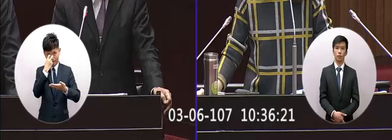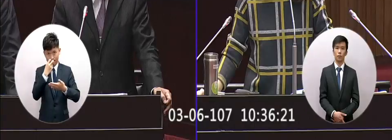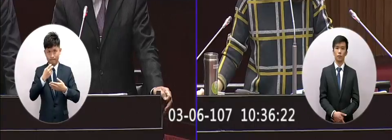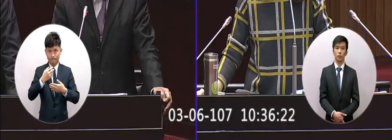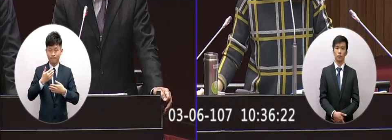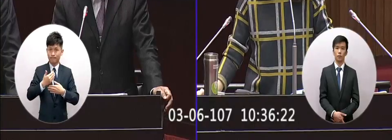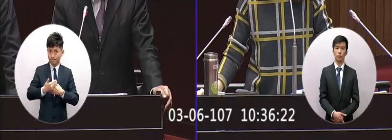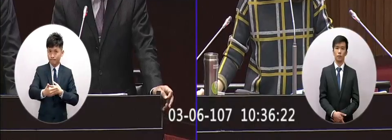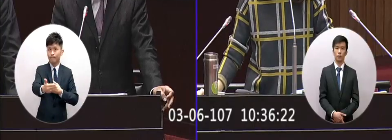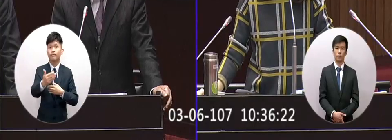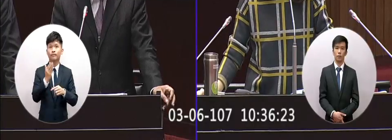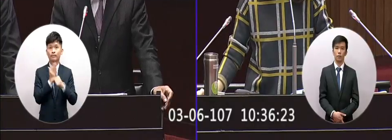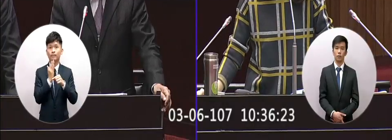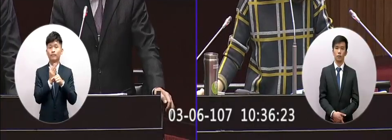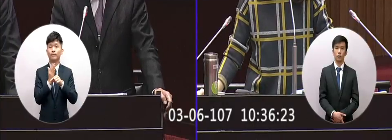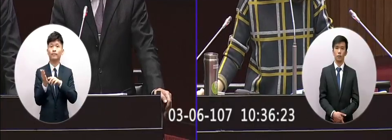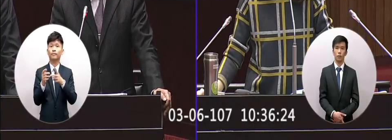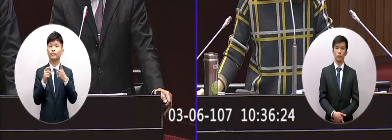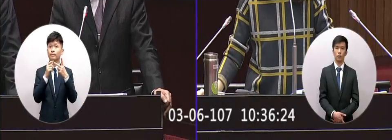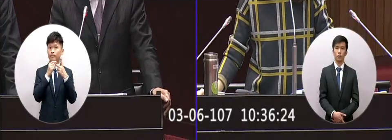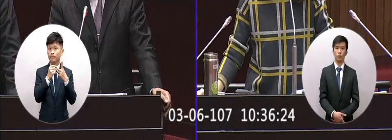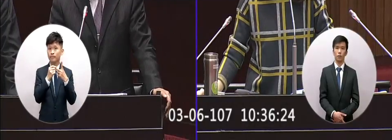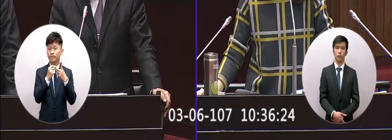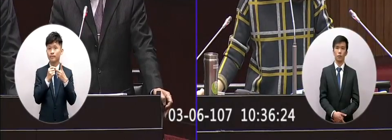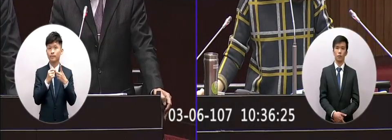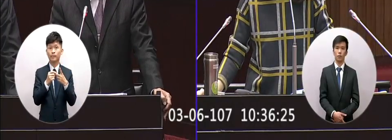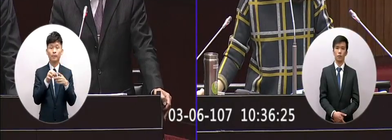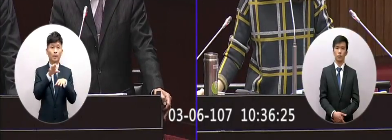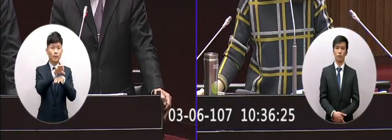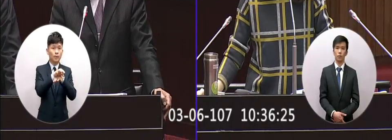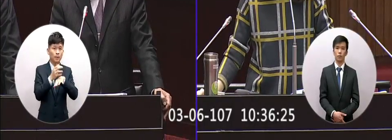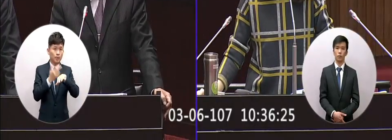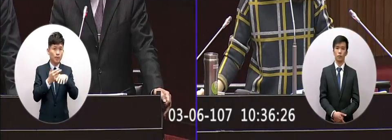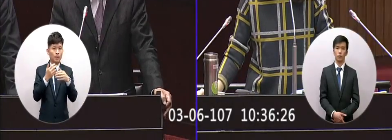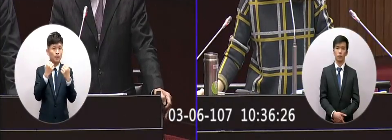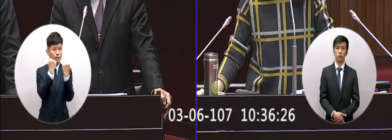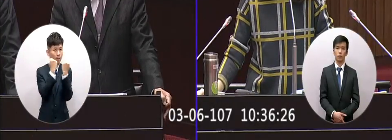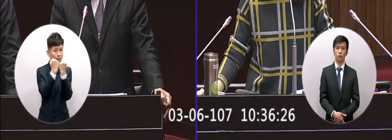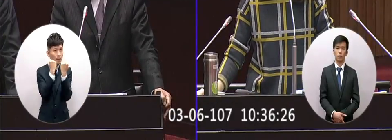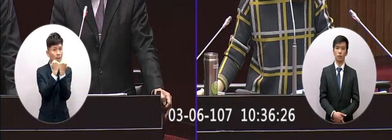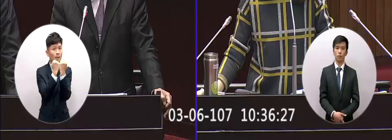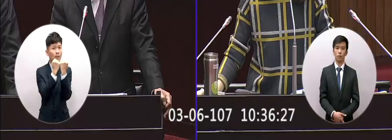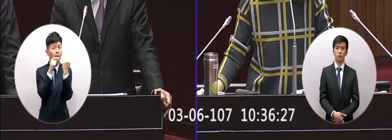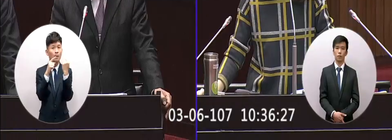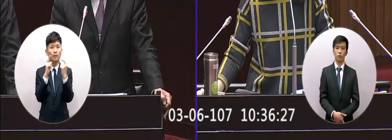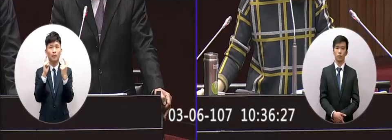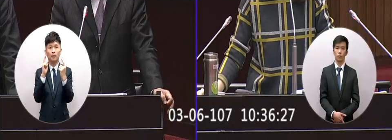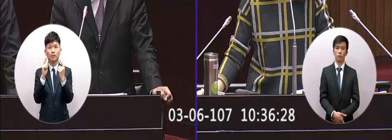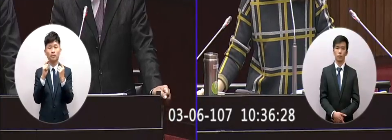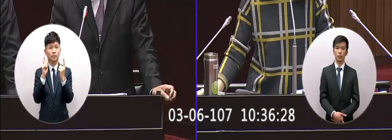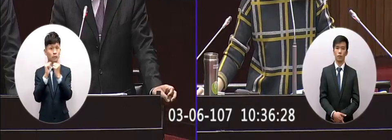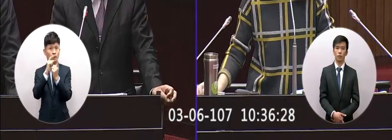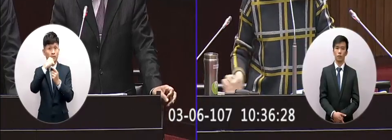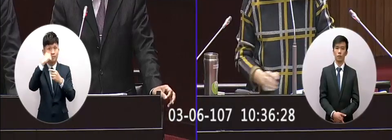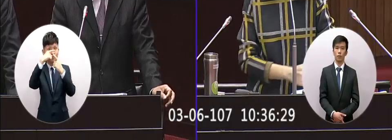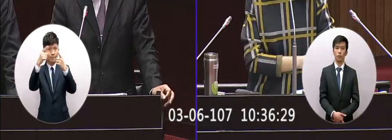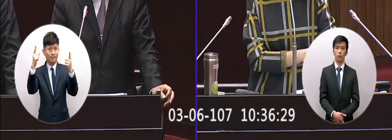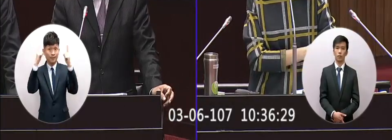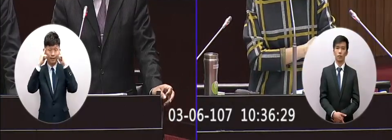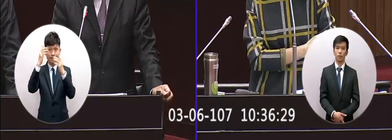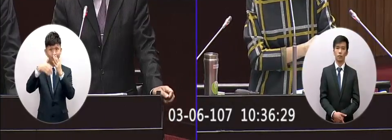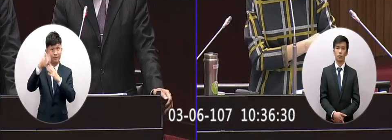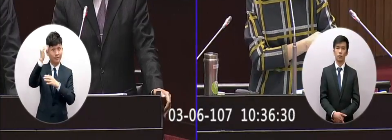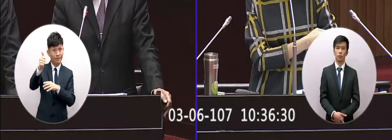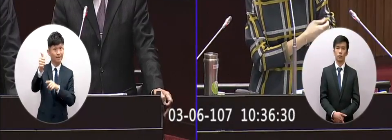的这个过程。那第二个是因为学伦涉及到非常重要，尤其对台大而言台大的校长而